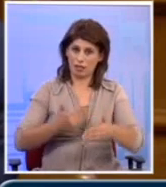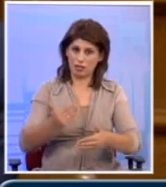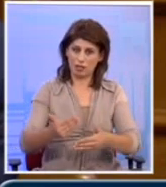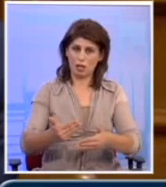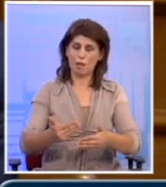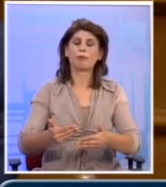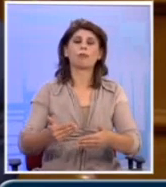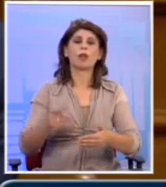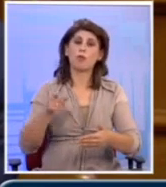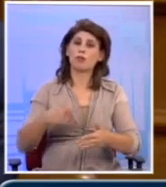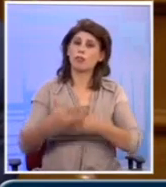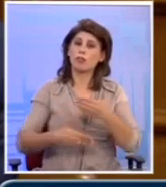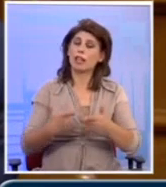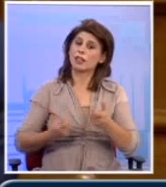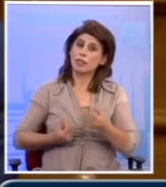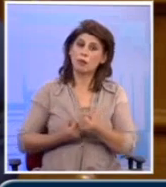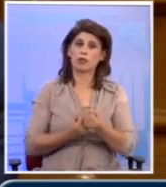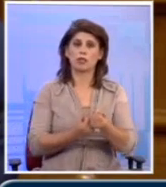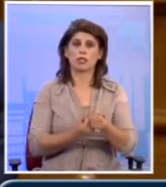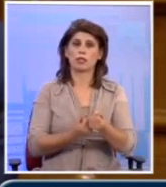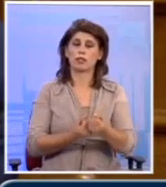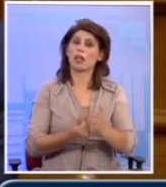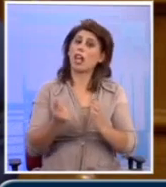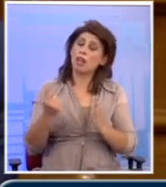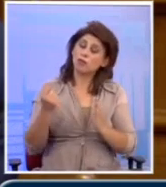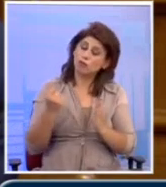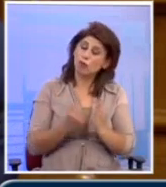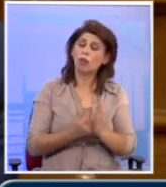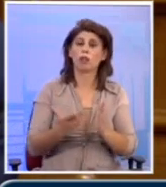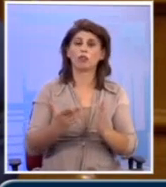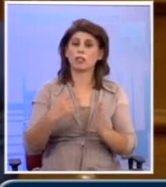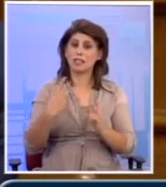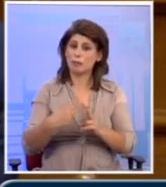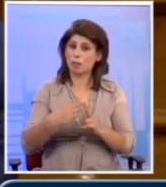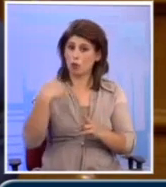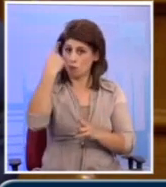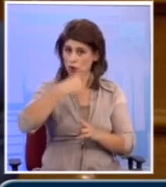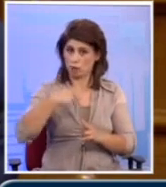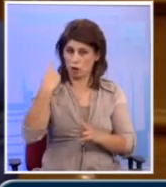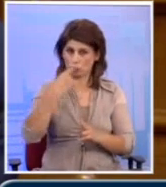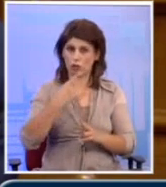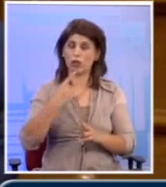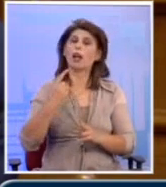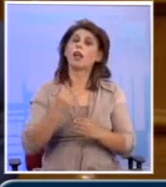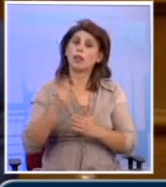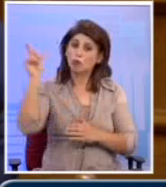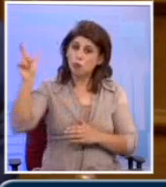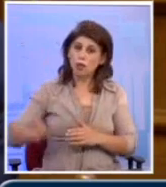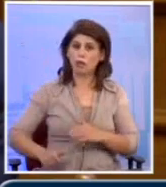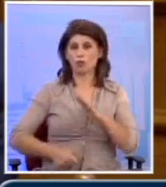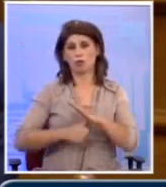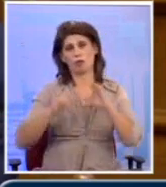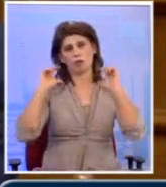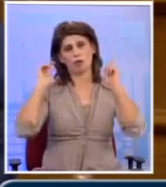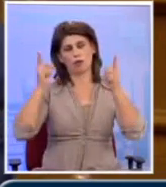η οποία έχει την υποστήριξη και το κύρος και σημαντικών προσωπικότητων αλλά και του ίδιου του Προέδρου της